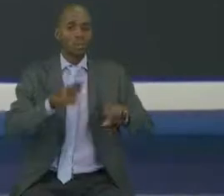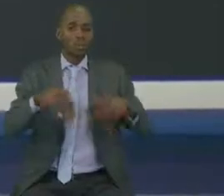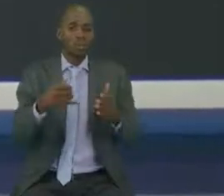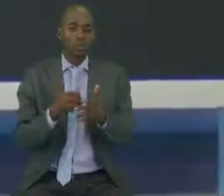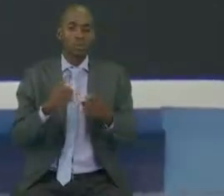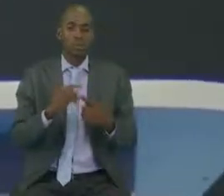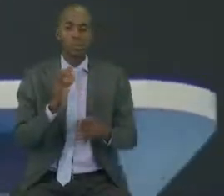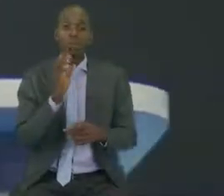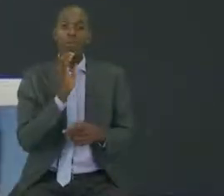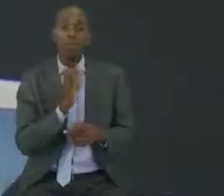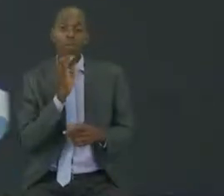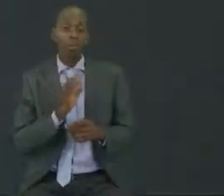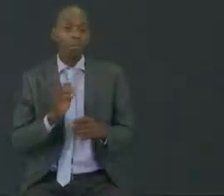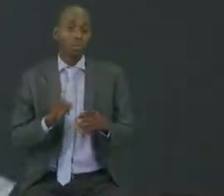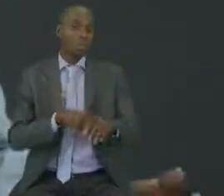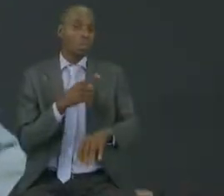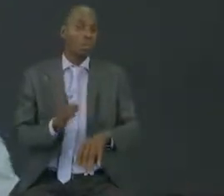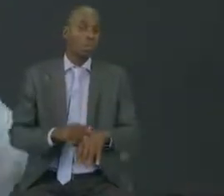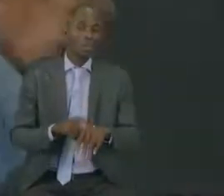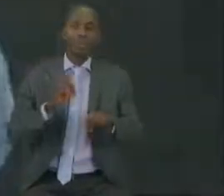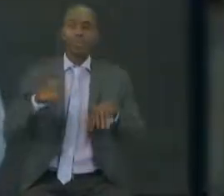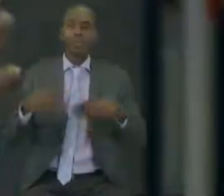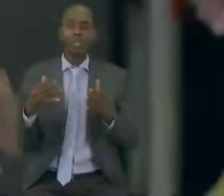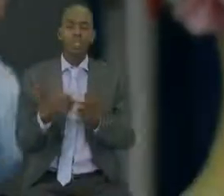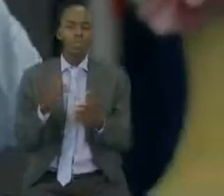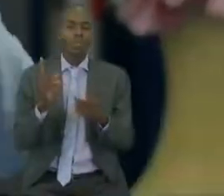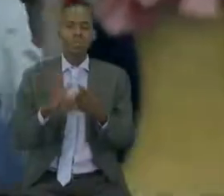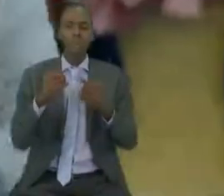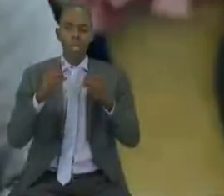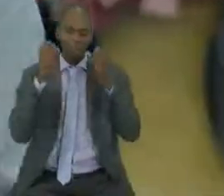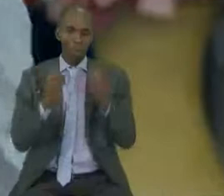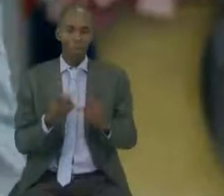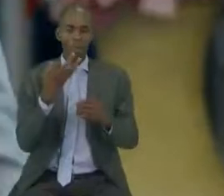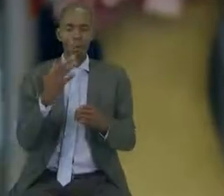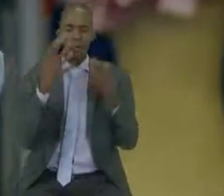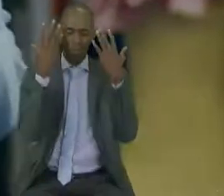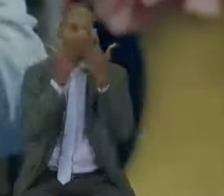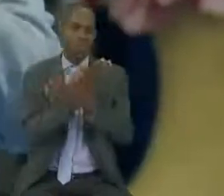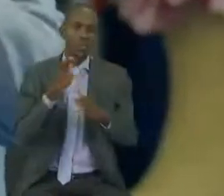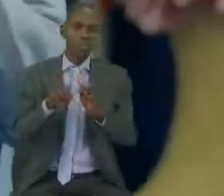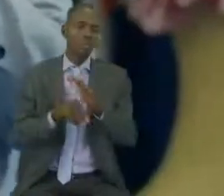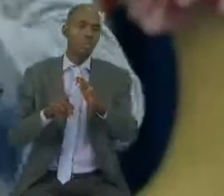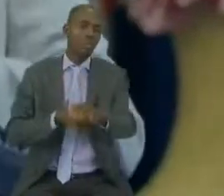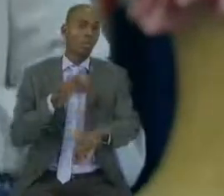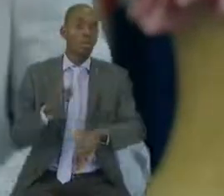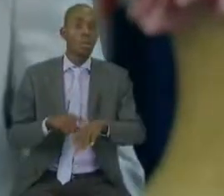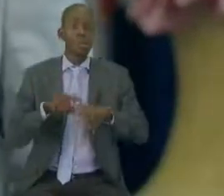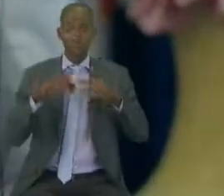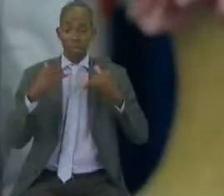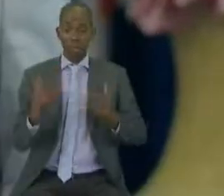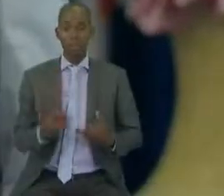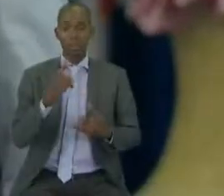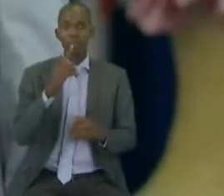donné à l'occultisme il y a longtemps. Tu l'as livré au puissant des ténèbres il y a longtemps. Mais maintenant, tu